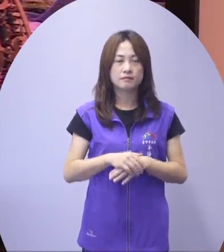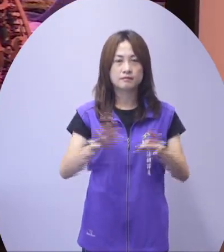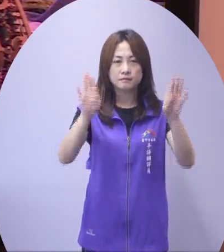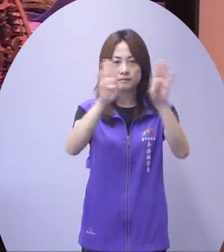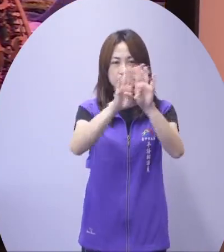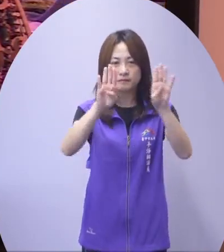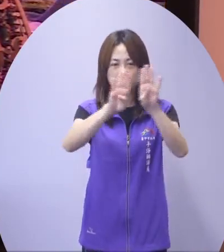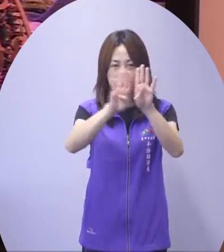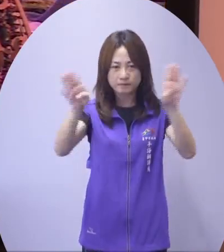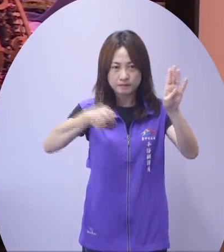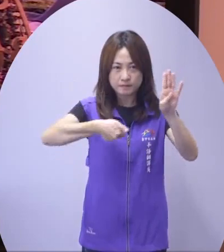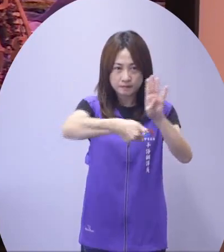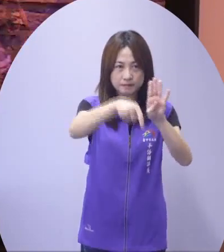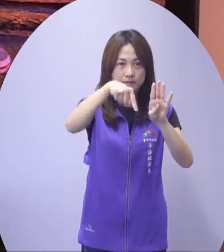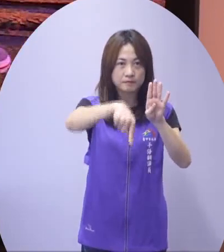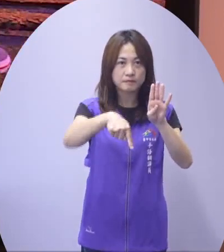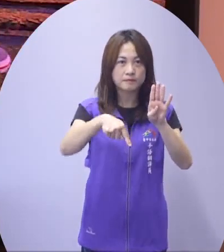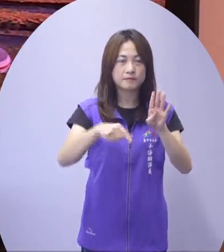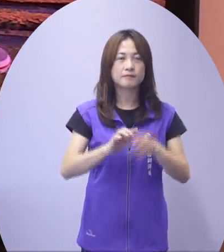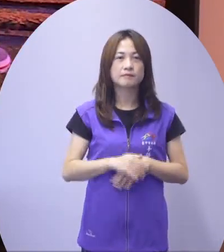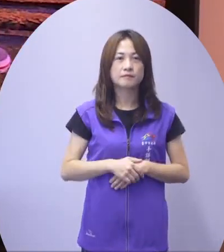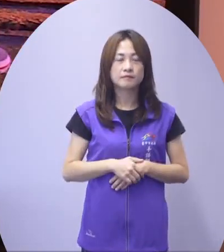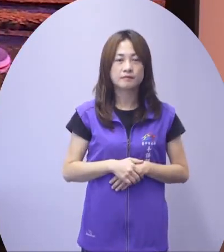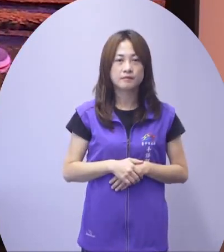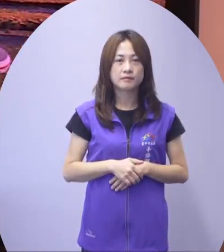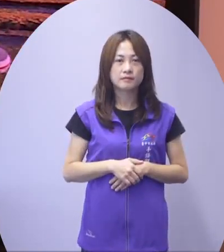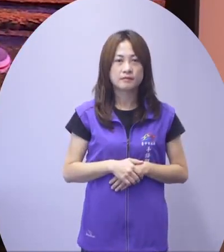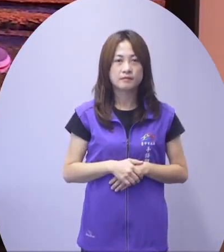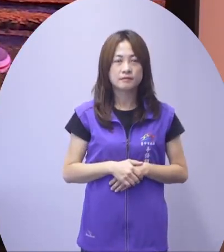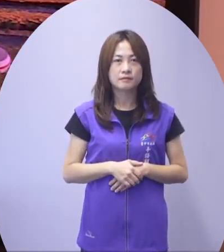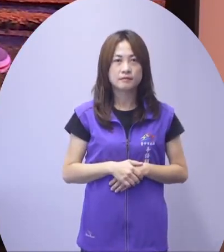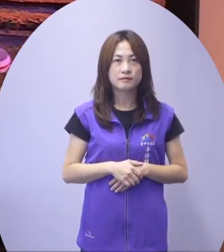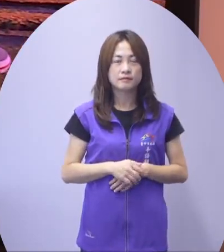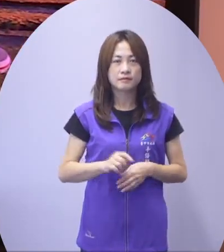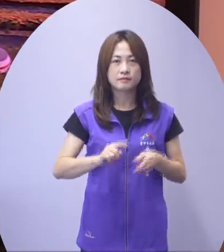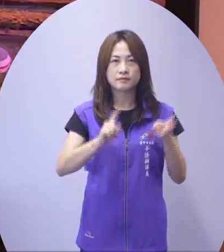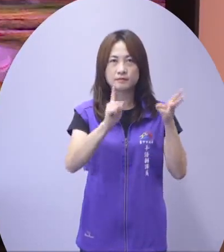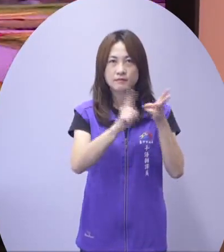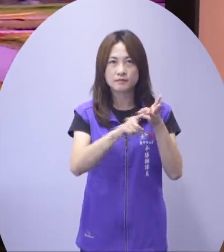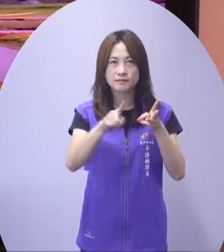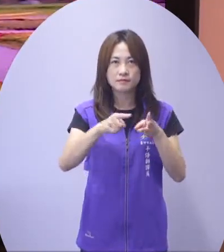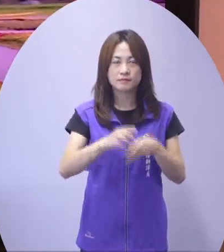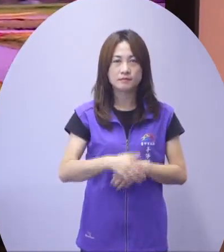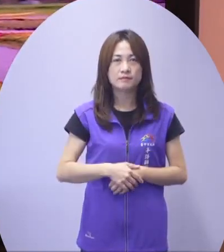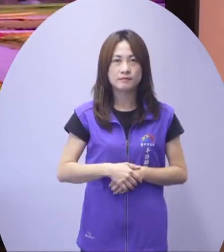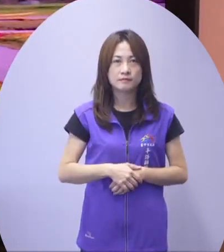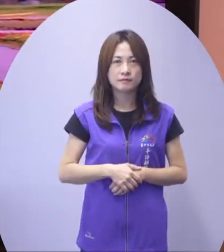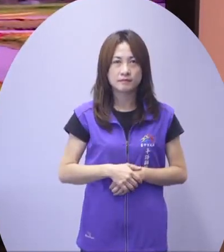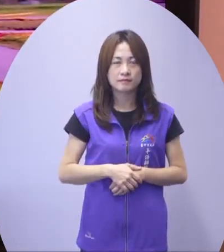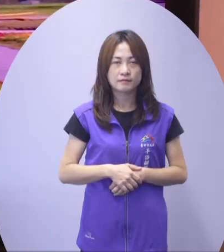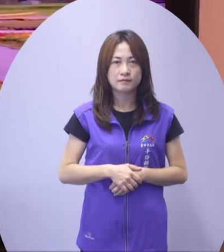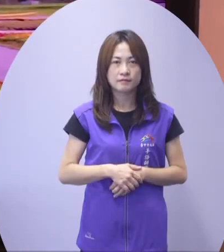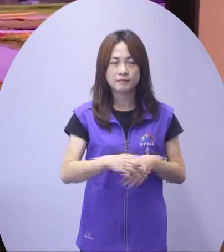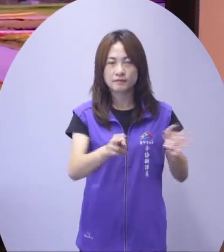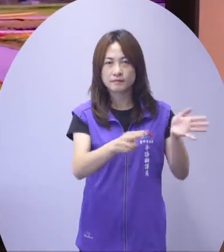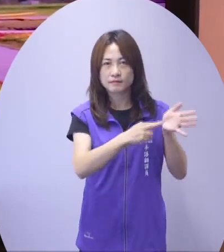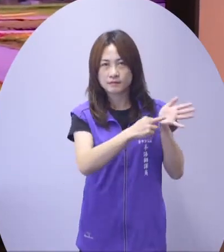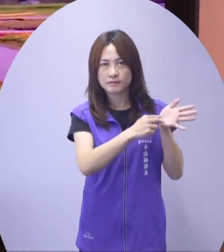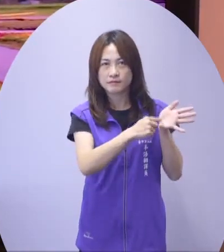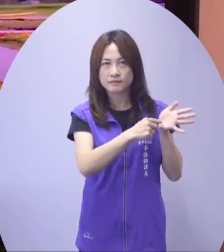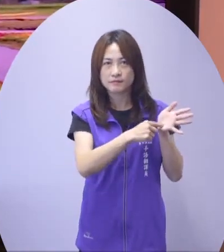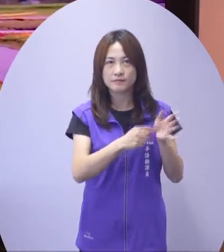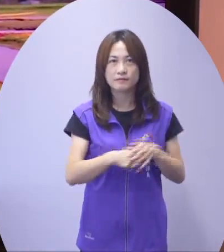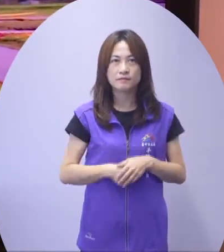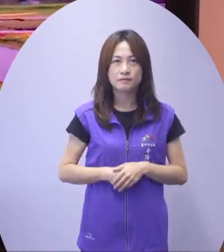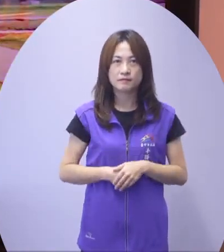意象，心境之中。 OK， 那个是帽匠。好，那这边呢是提问的